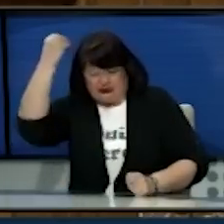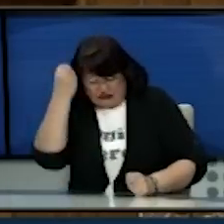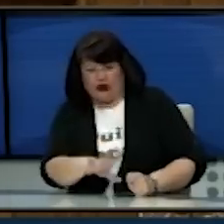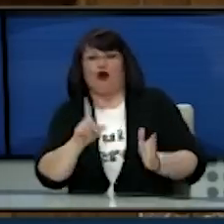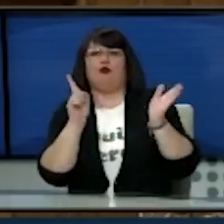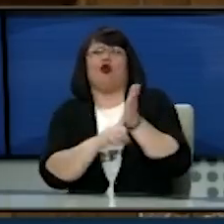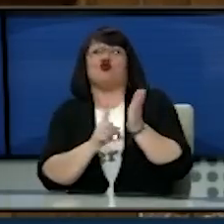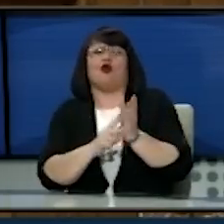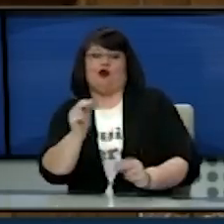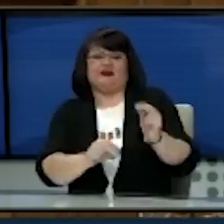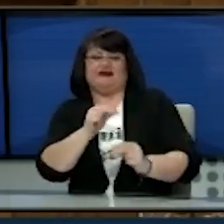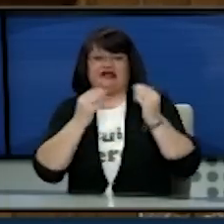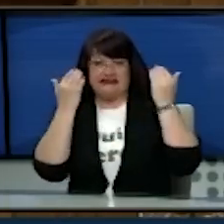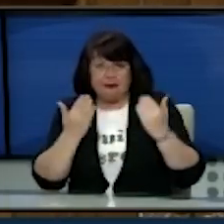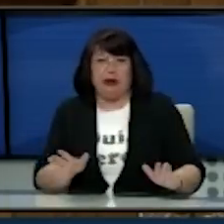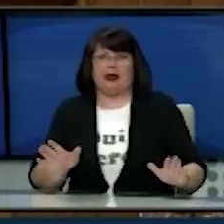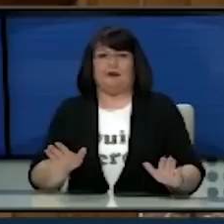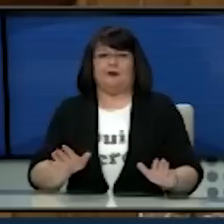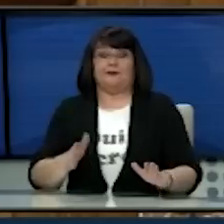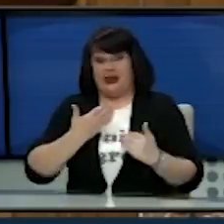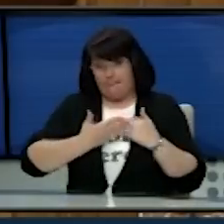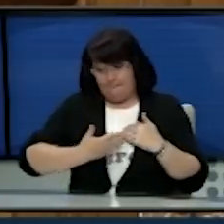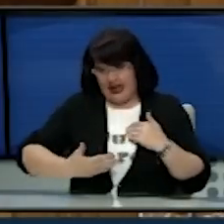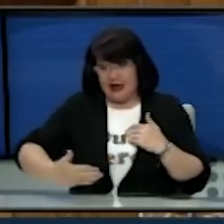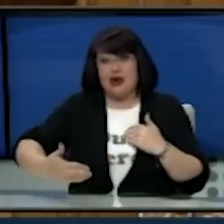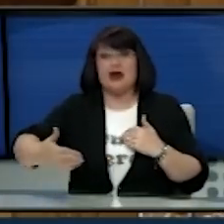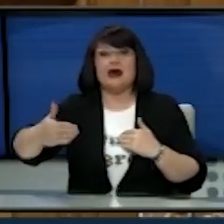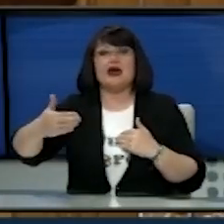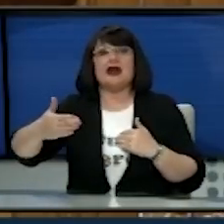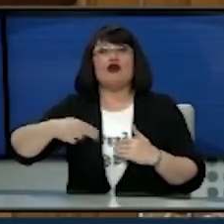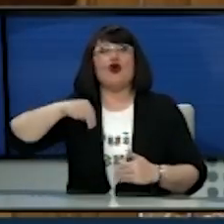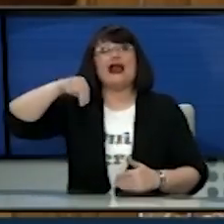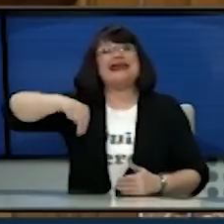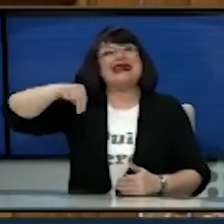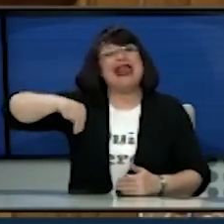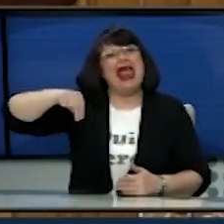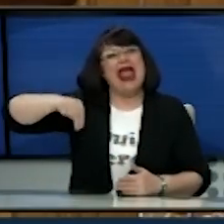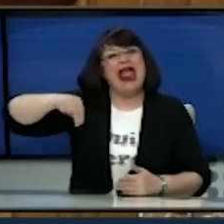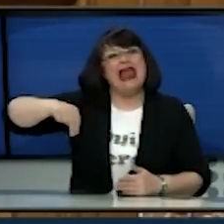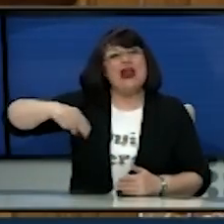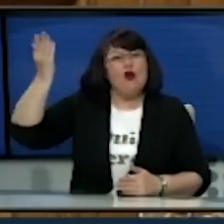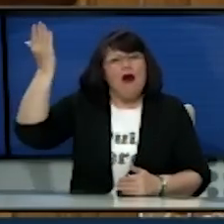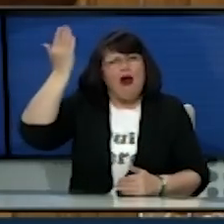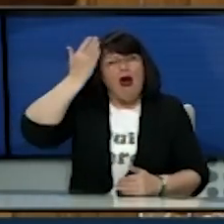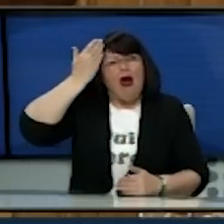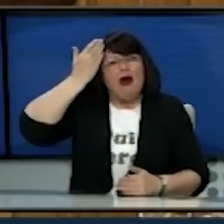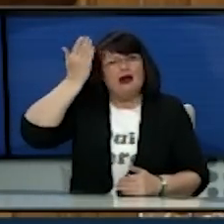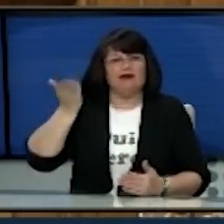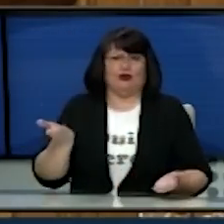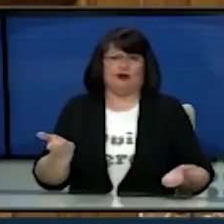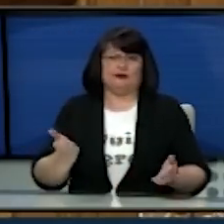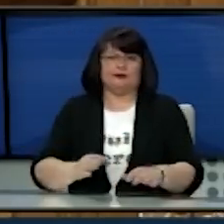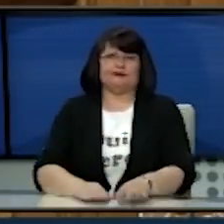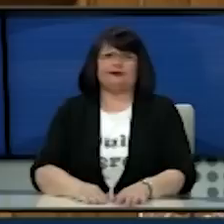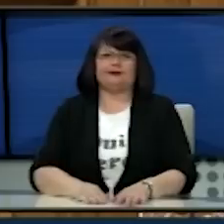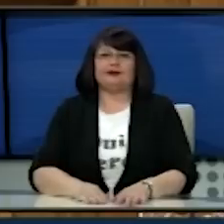της ντροπολογίας που ψηφίσατε, σε μια περίοδο που οι τιμές του νικελίου βρίσκονται στα ύψη. Καλά, δεν